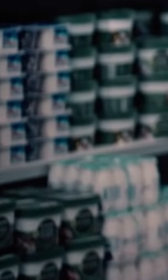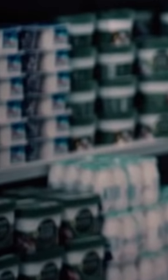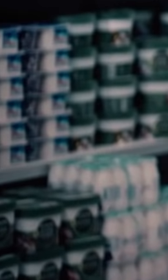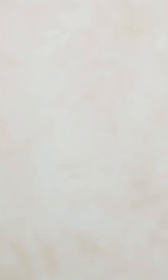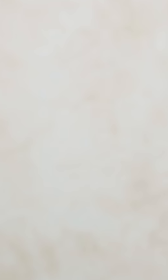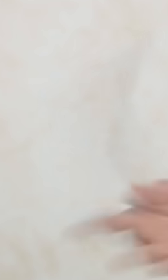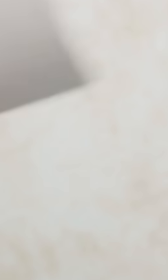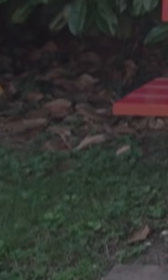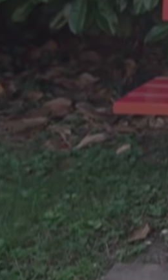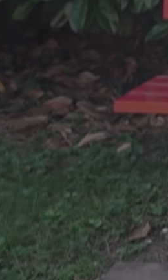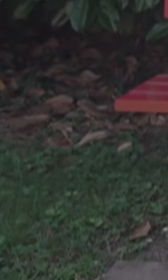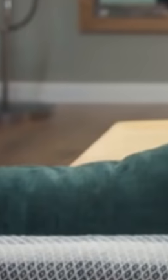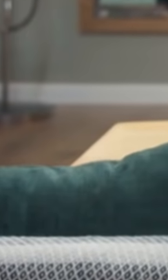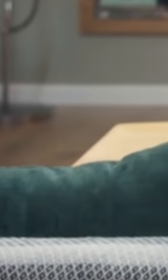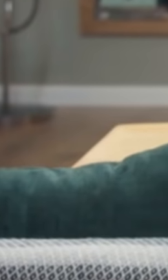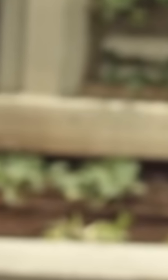טלוויזיה! שאלות יש לך אתה?